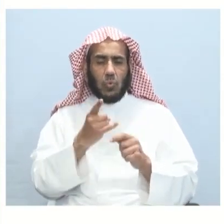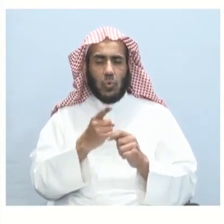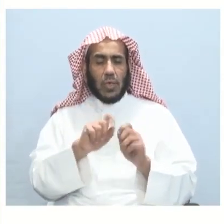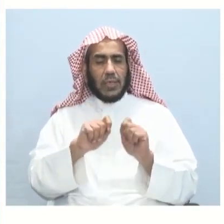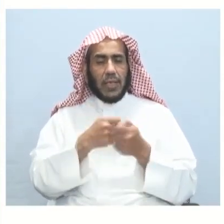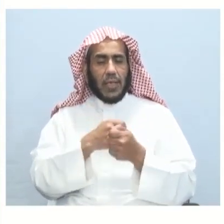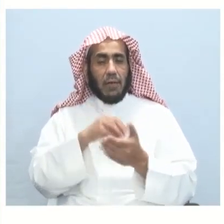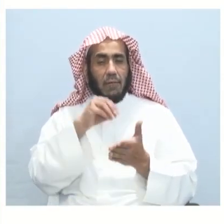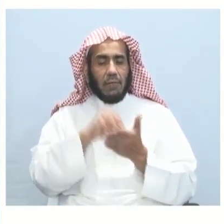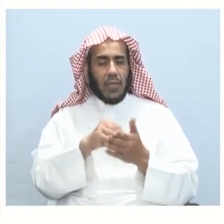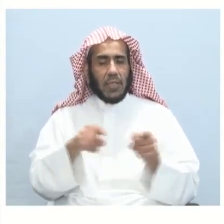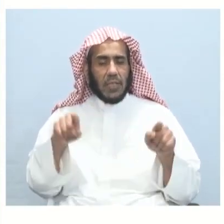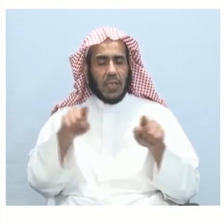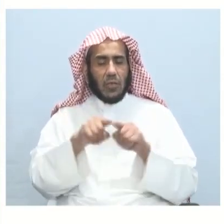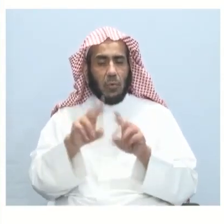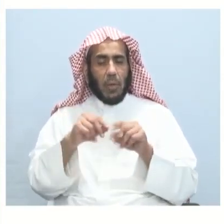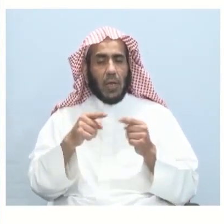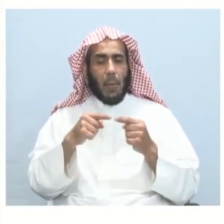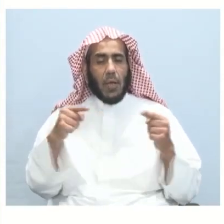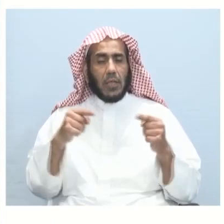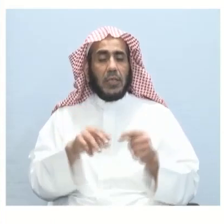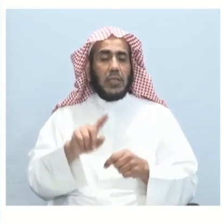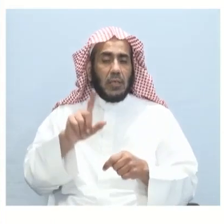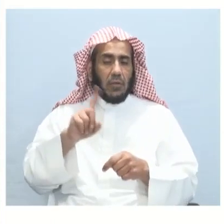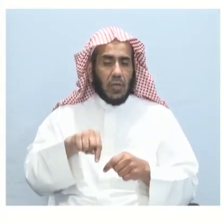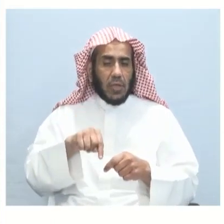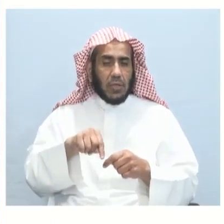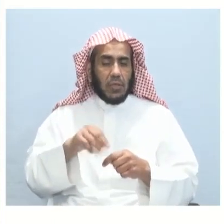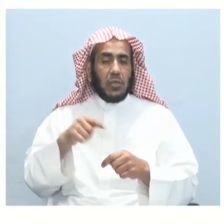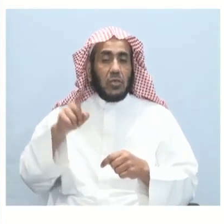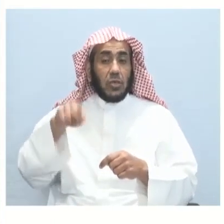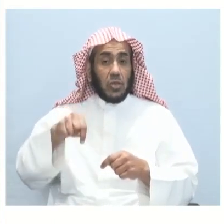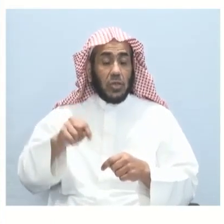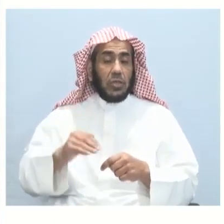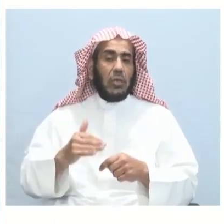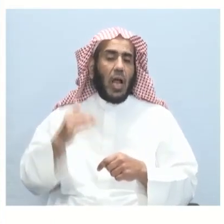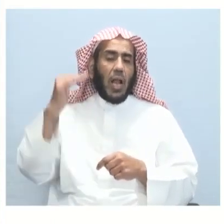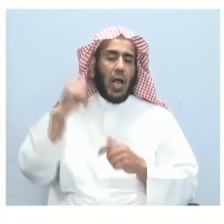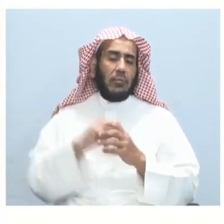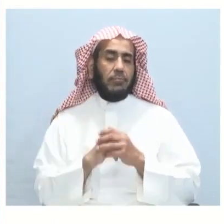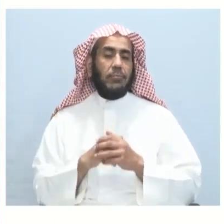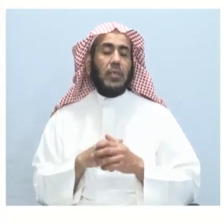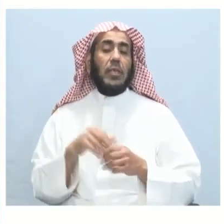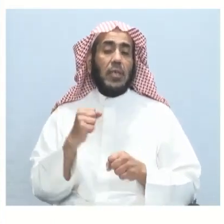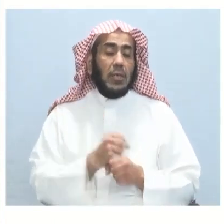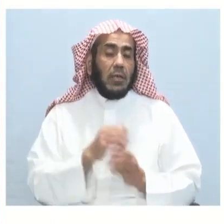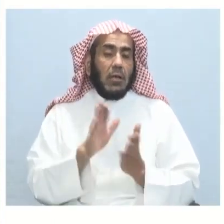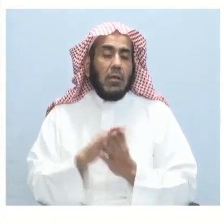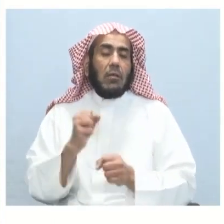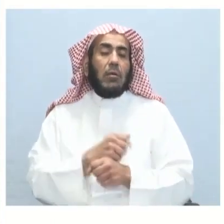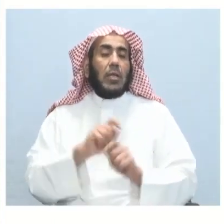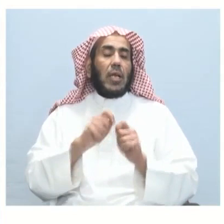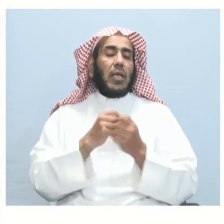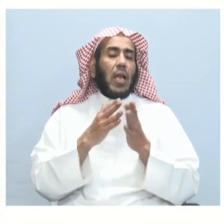في التناسب بين ابعاده عند الضغط على مفتاح شفت تطبيق عملي على تغيير